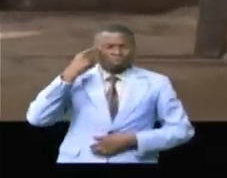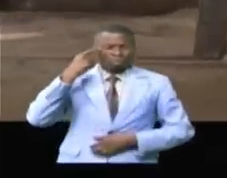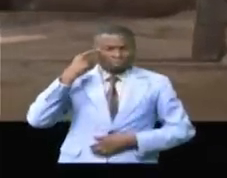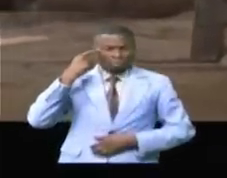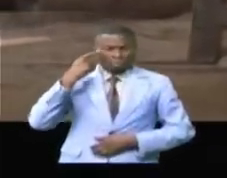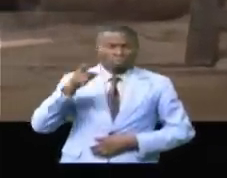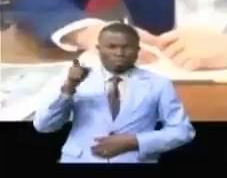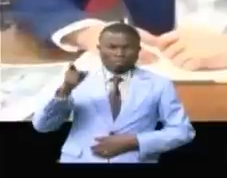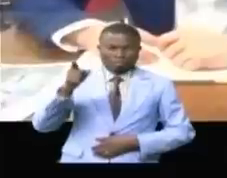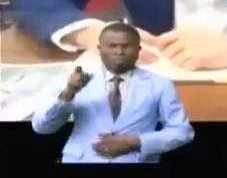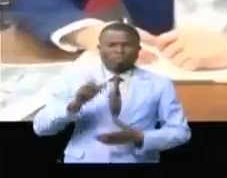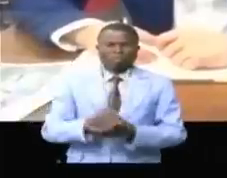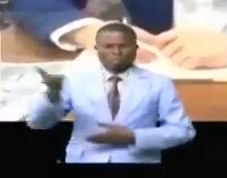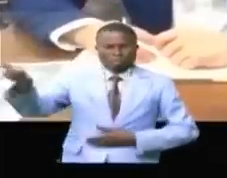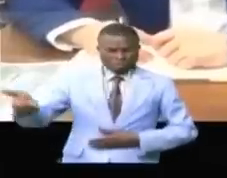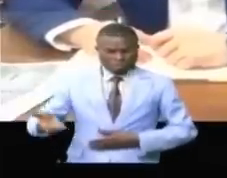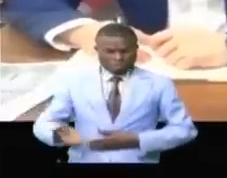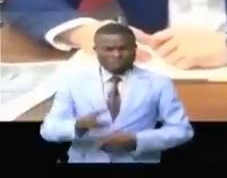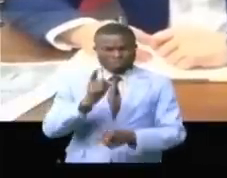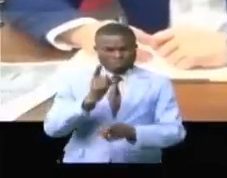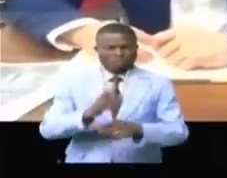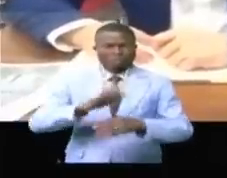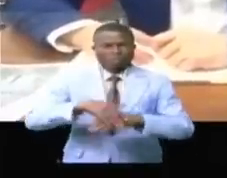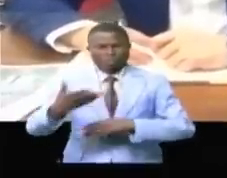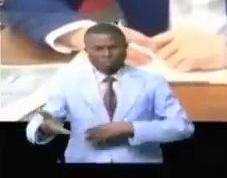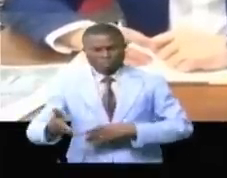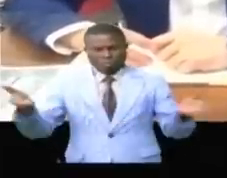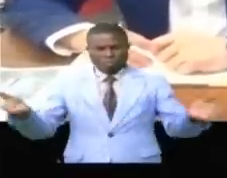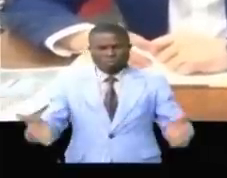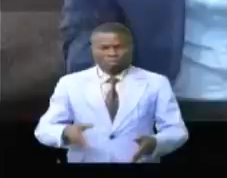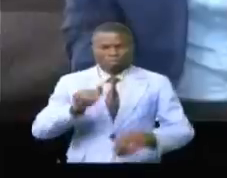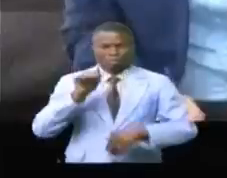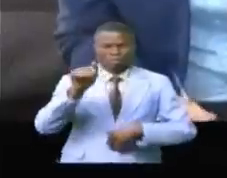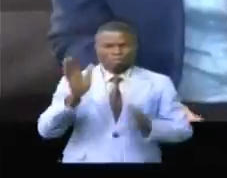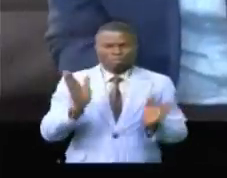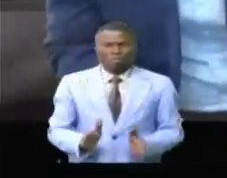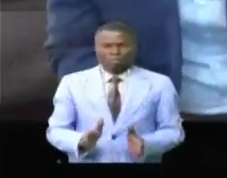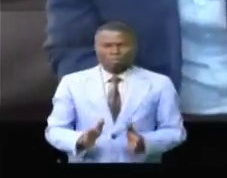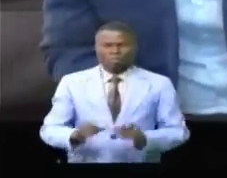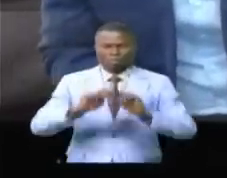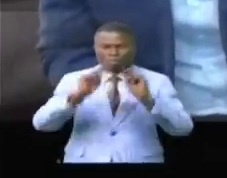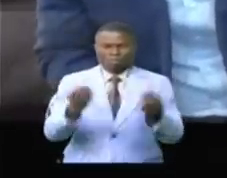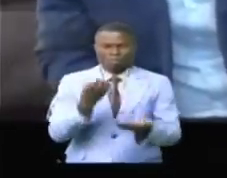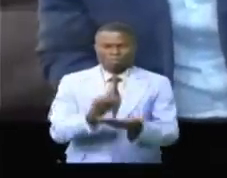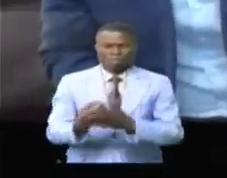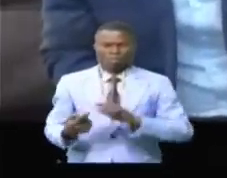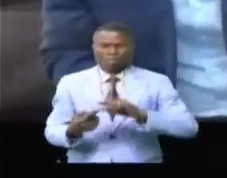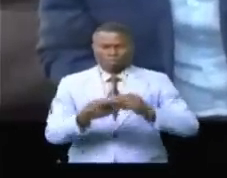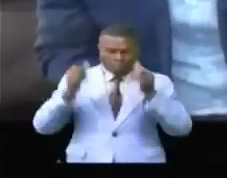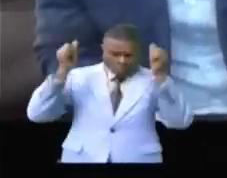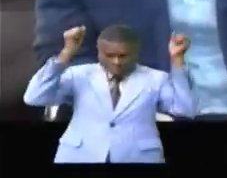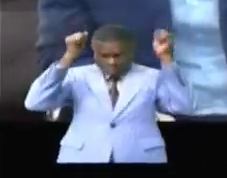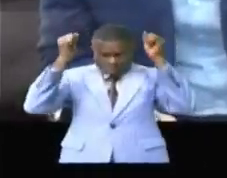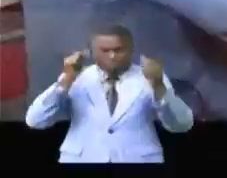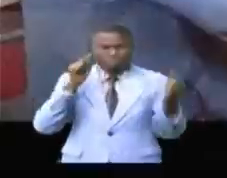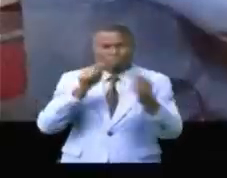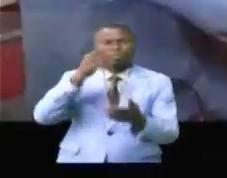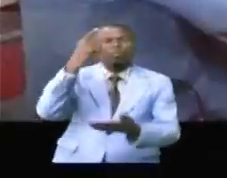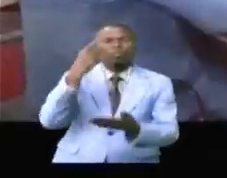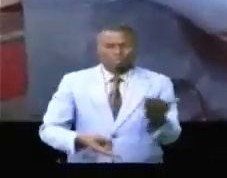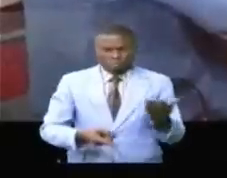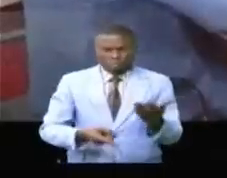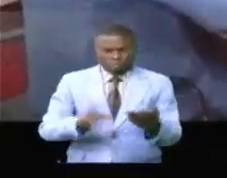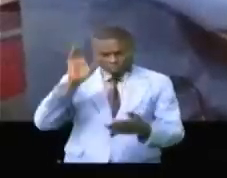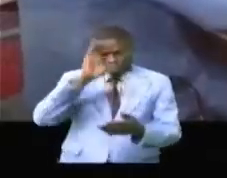maître d'ouvrage, a été reçue juste après en présence du directeur de la zone économique spéciale de Maluku. Objectif, trouver